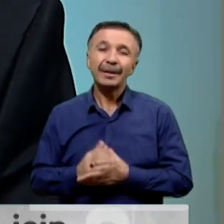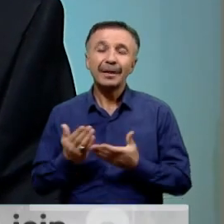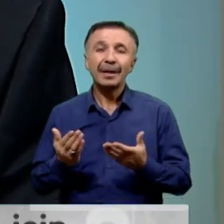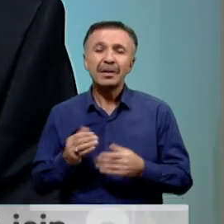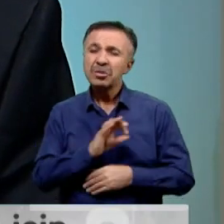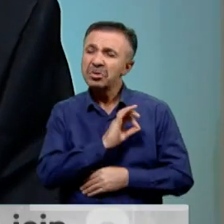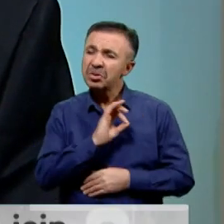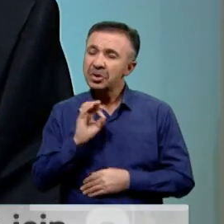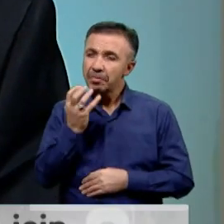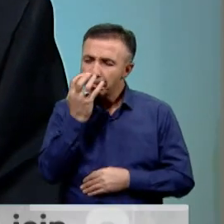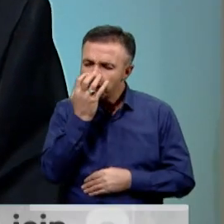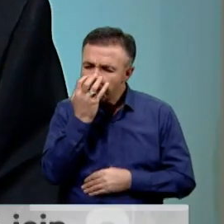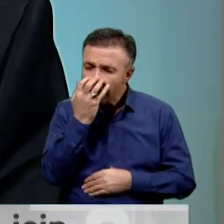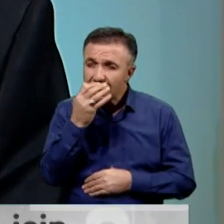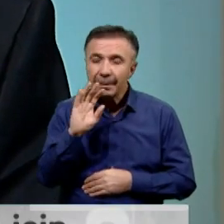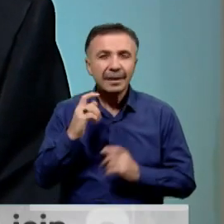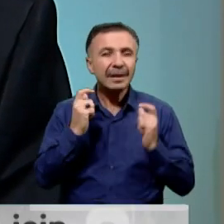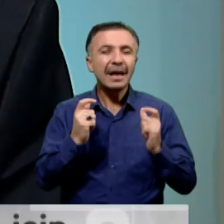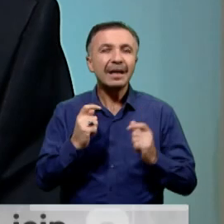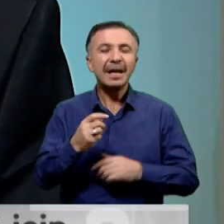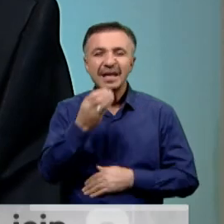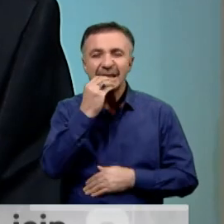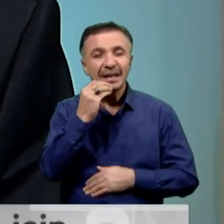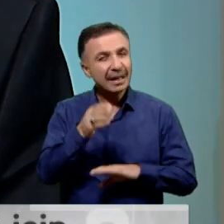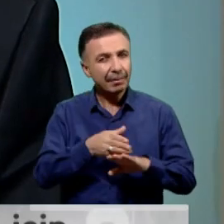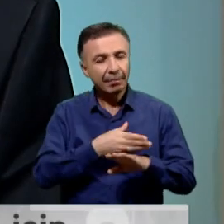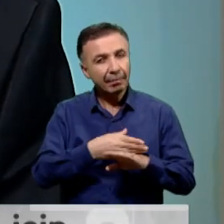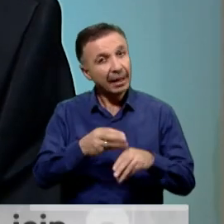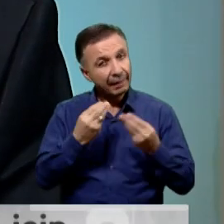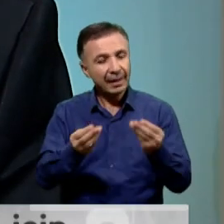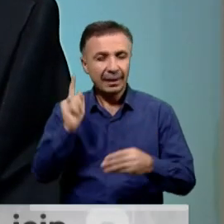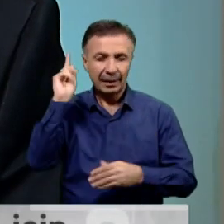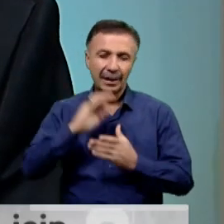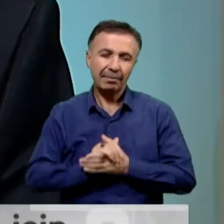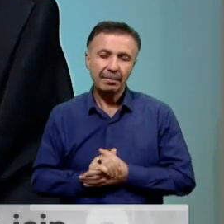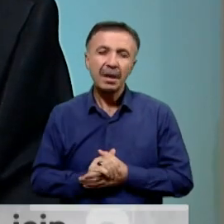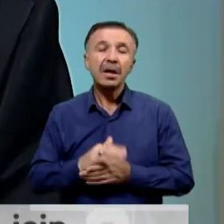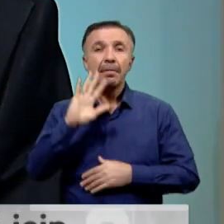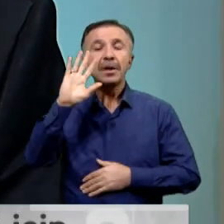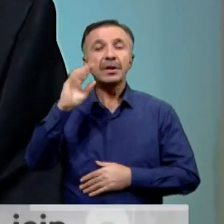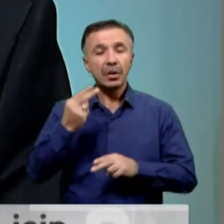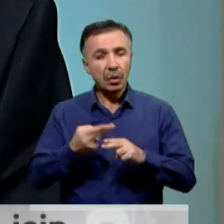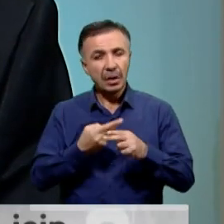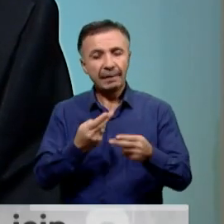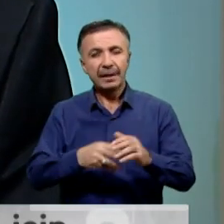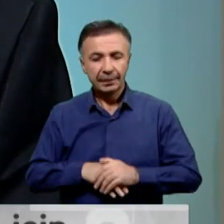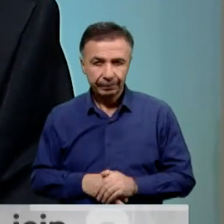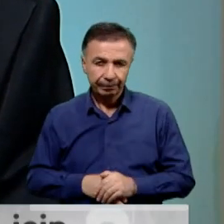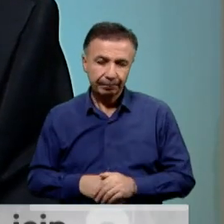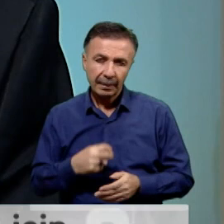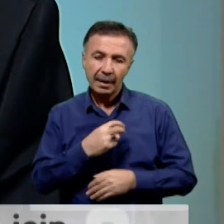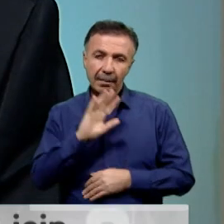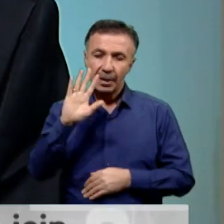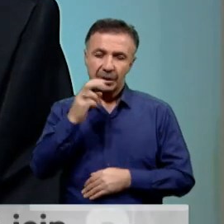hiç beklemediği yerden de rızık verir. İşte bize beş tane örnek verdim de, beş tane